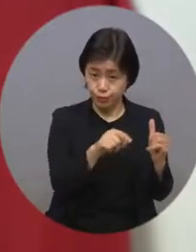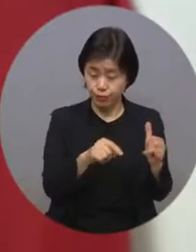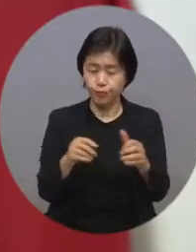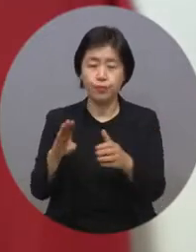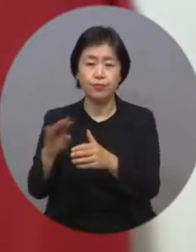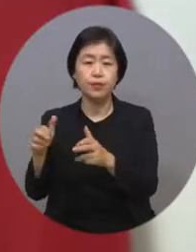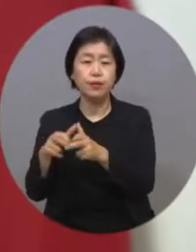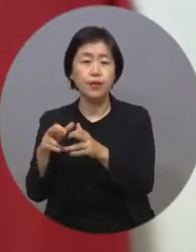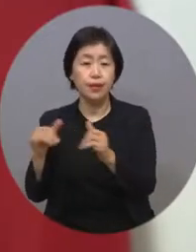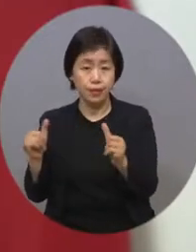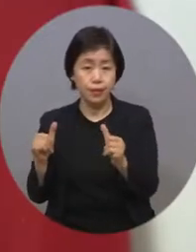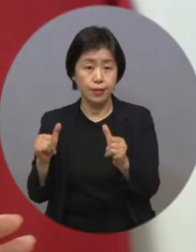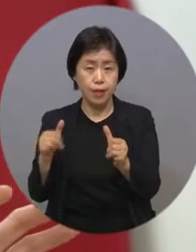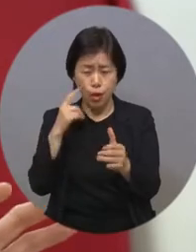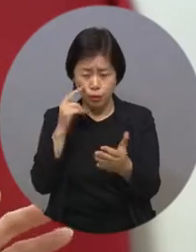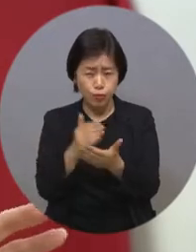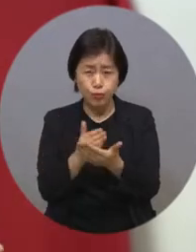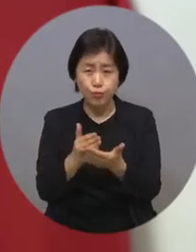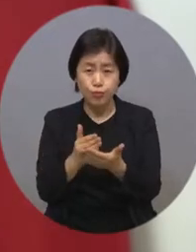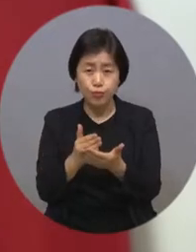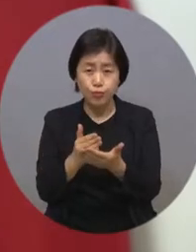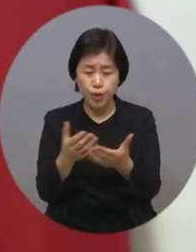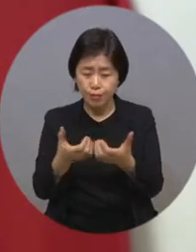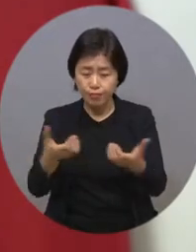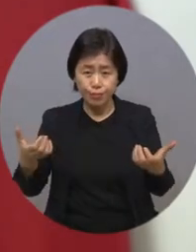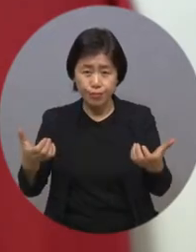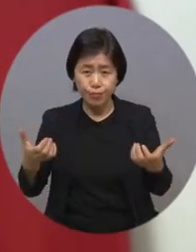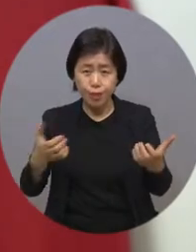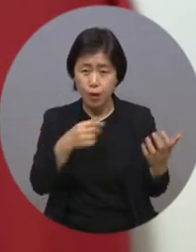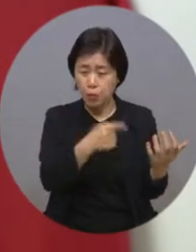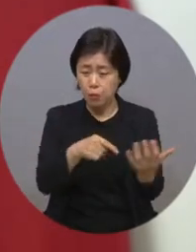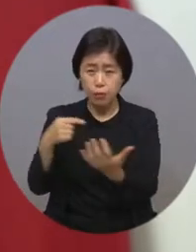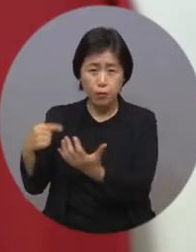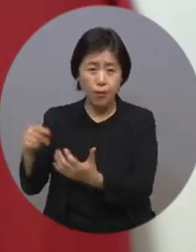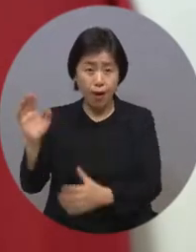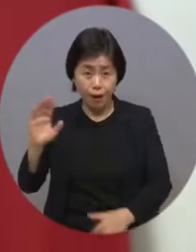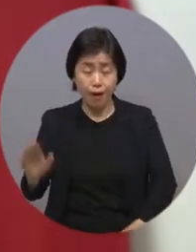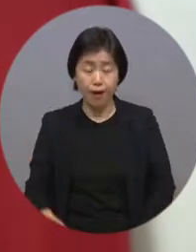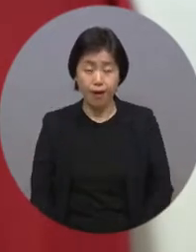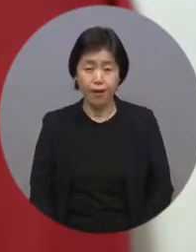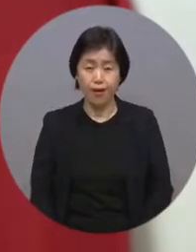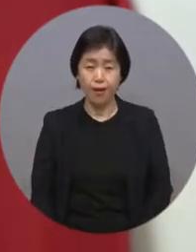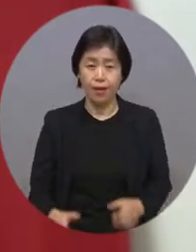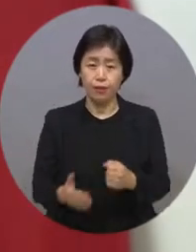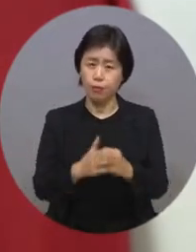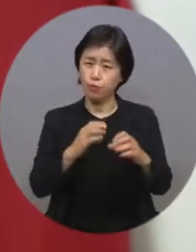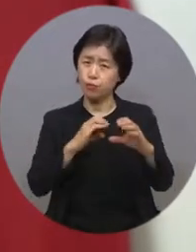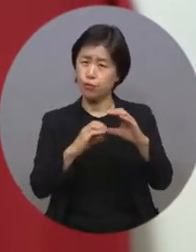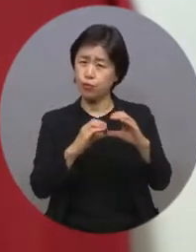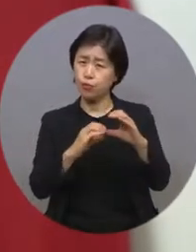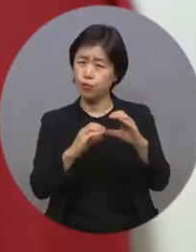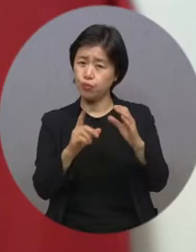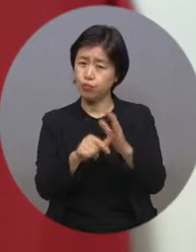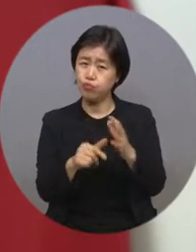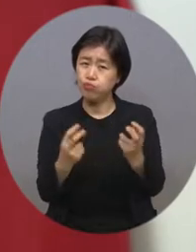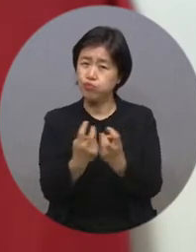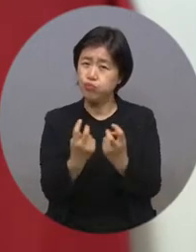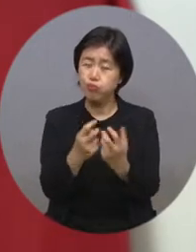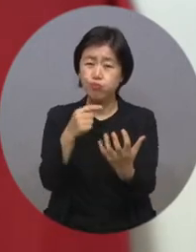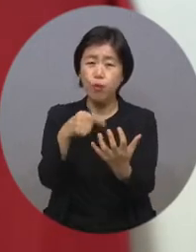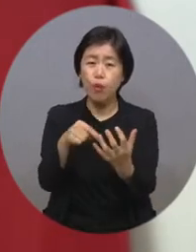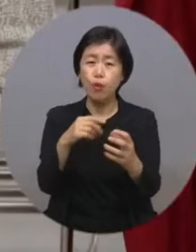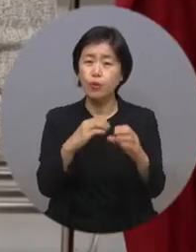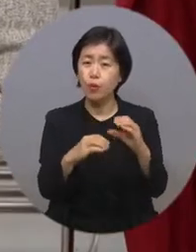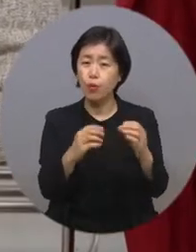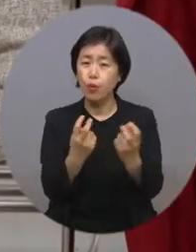이제 비장애사원분들 네. 구분되어서 교육을 받는 게 아니잖아요. 네네. 그러다 보면 이제 소통하는 면에서는 어떻게